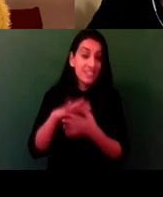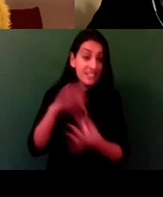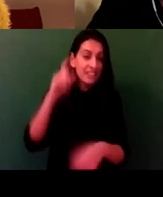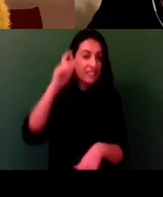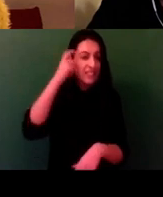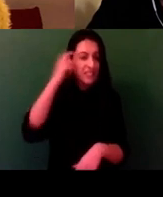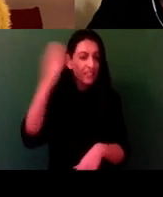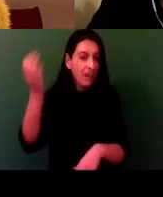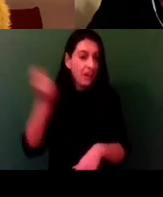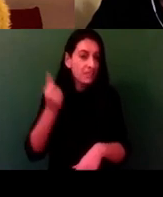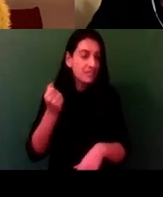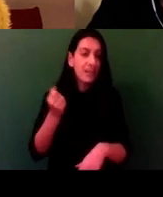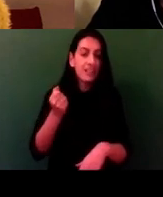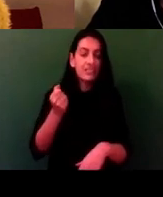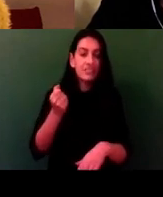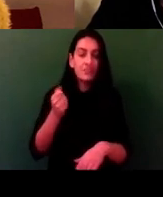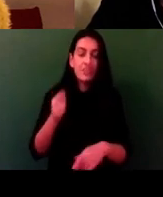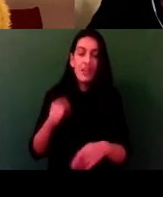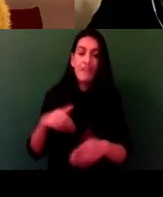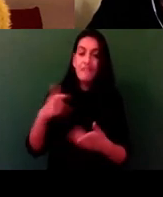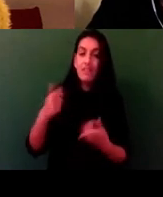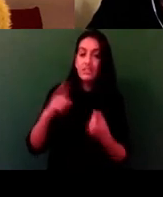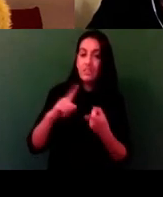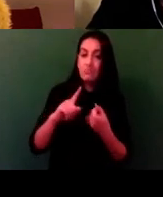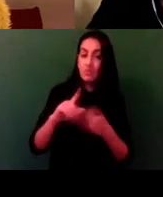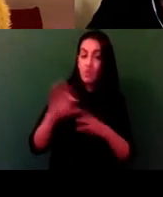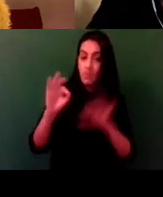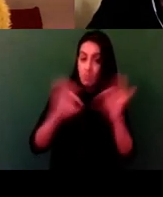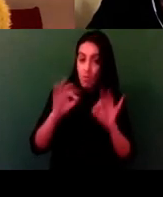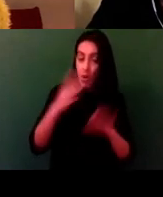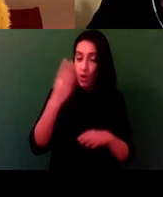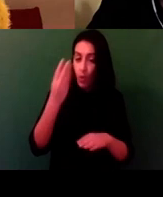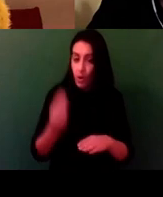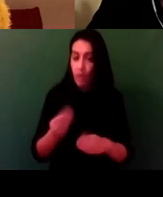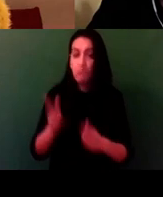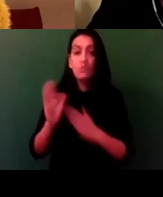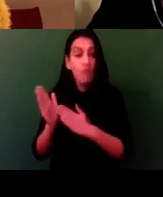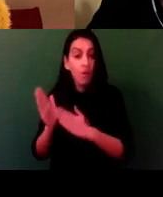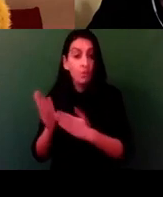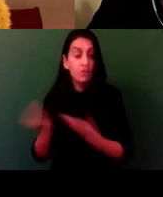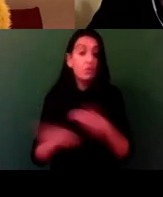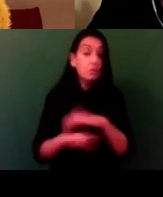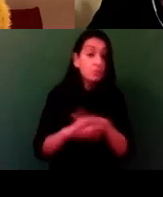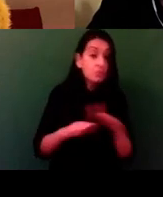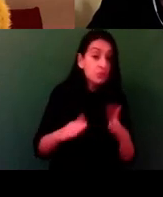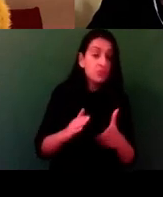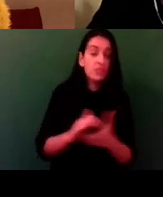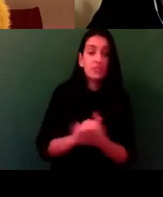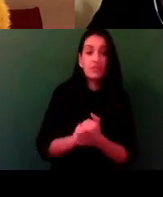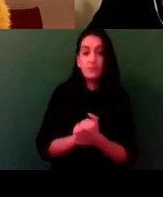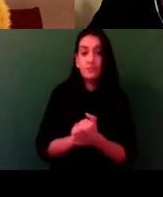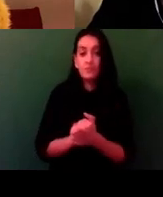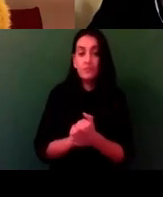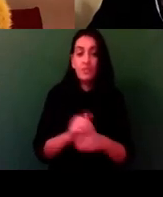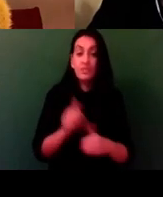gene çok böyle mimari bir ortamda mı kapanacak? Bu sürecin yarışmanın içine de girmesi lazım. Yarışmanın bildiğimiz yarışmalara